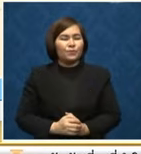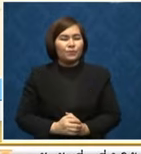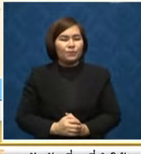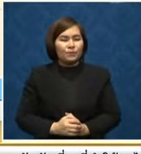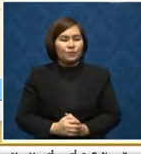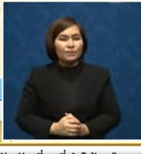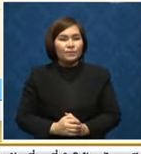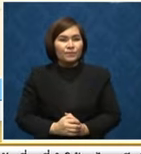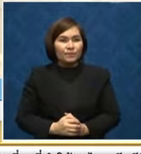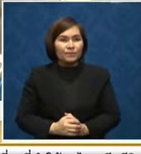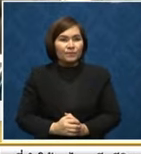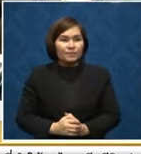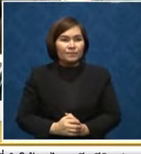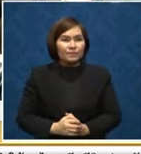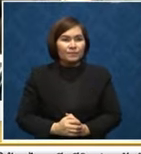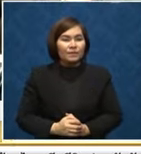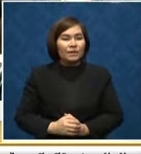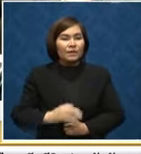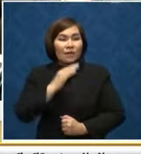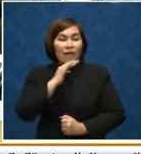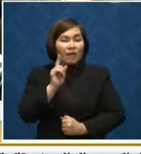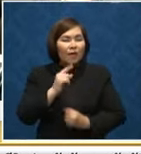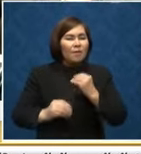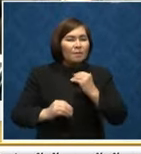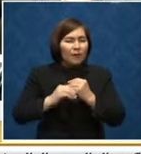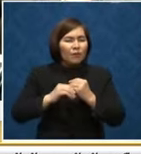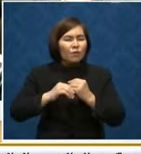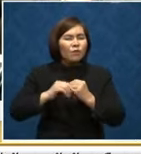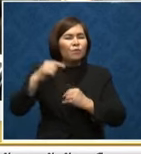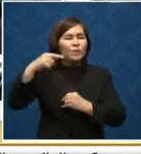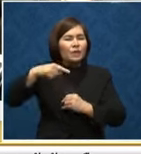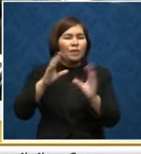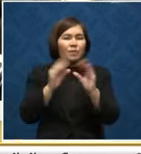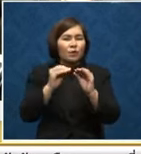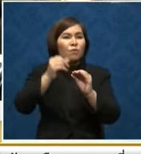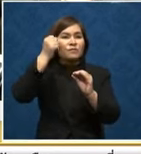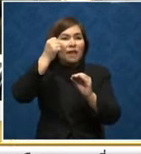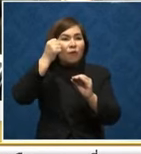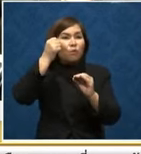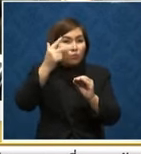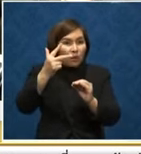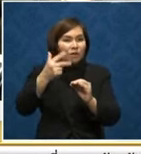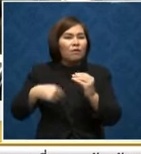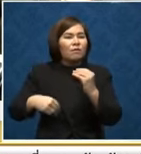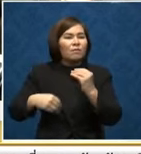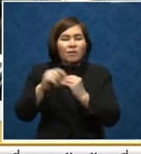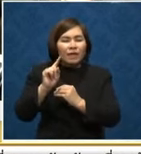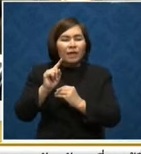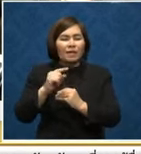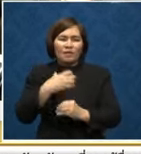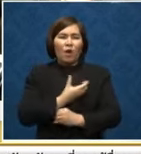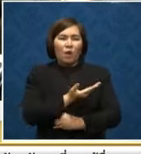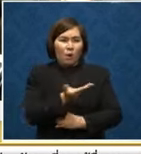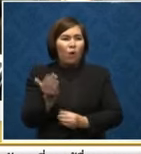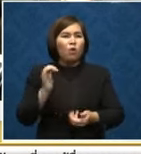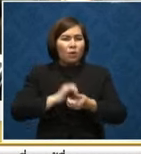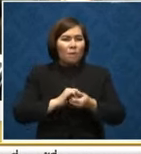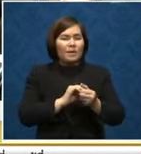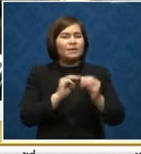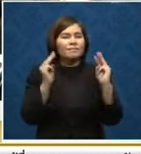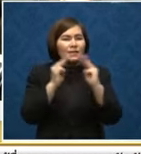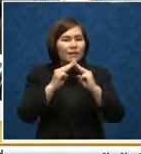เน้นย้ําว่าในกรณีที่จะเพิ่มเป็นวันพิเศษนั้นเนี่ยเป็นไปได้ไหมครับว่าขอเป็นพันธสัญญาร่วมกันซึ่